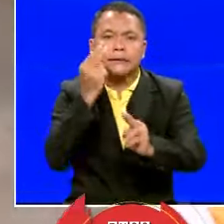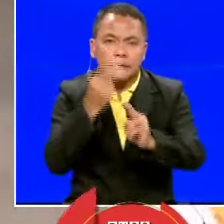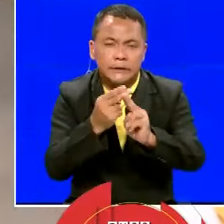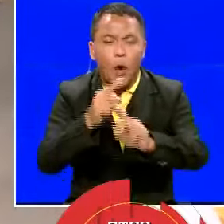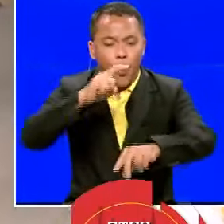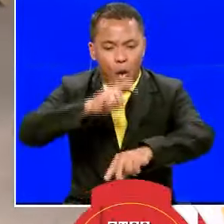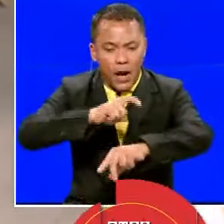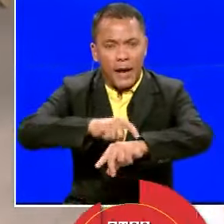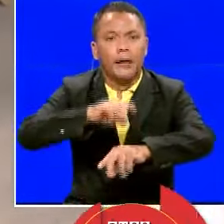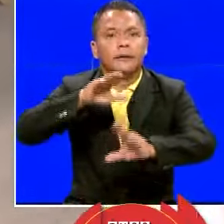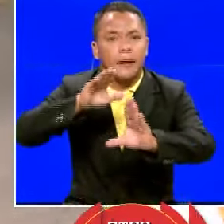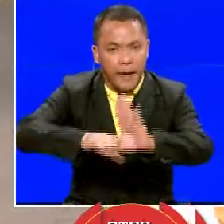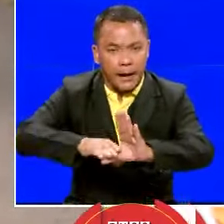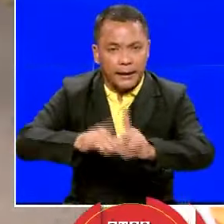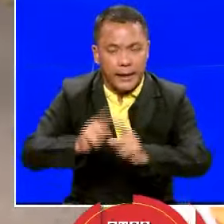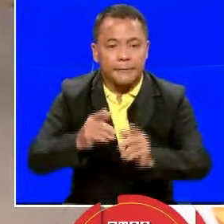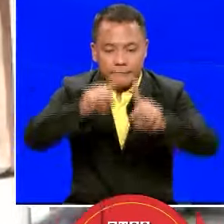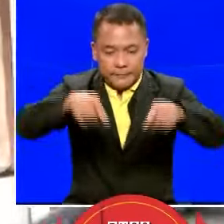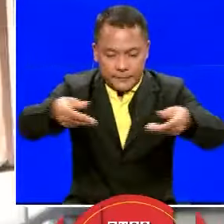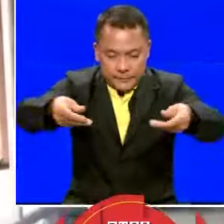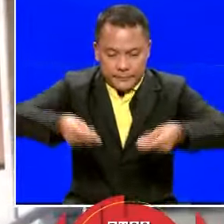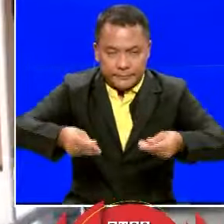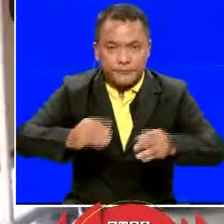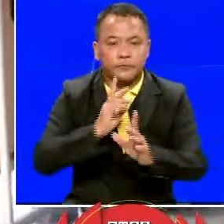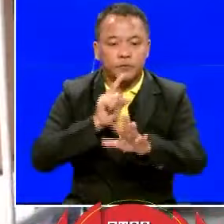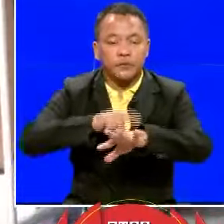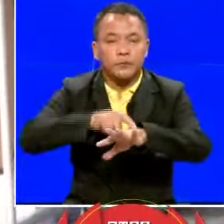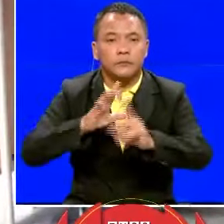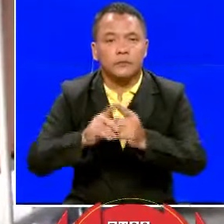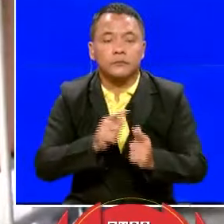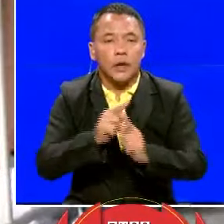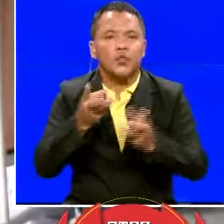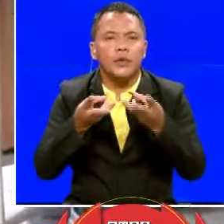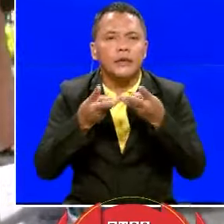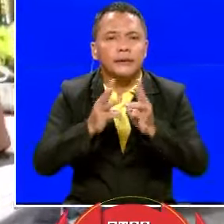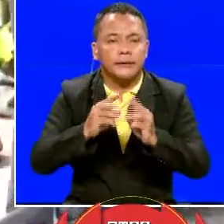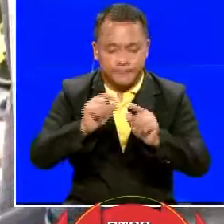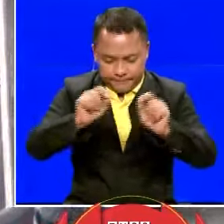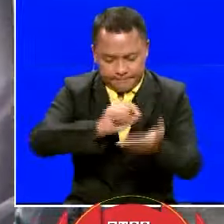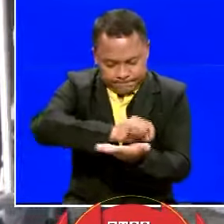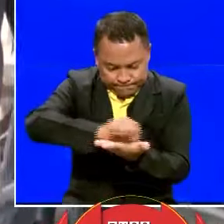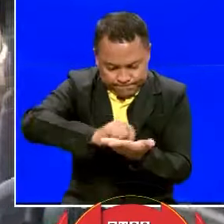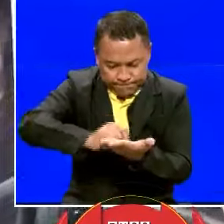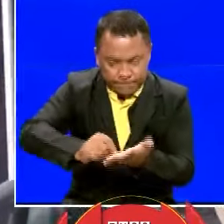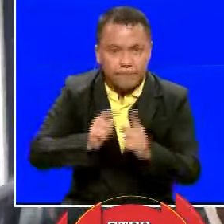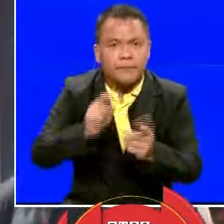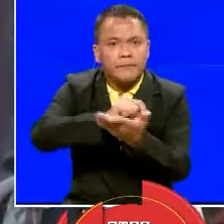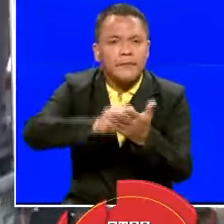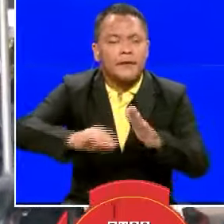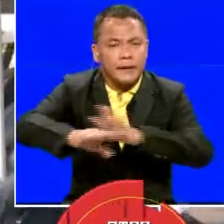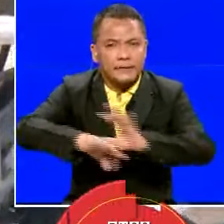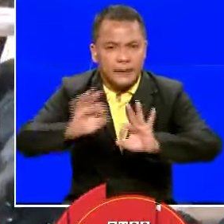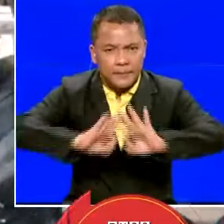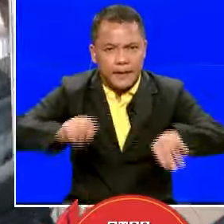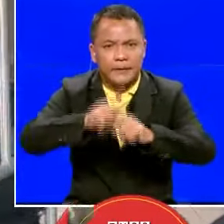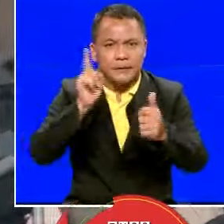วลาที่มาลงทะเบียนจากนั้นเมื่อได้เอกสารได้คิวแล้วนะคะจะไปสู่ขั้นตอนการกรอกเอกสารค่ะซึ่งเอกสารหลักๆก็จะ